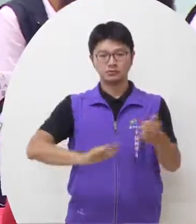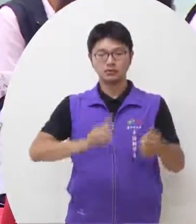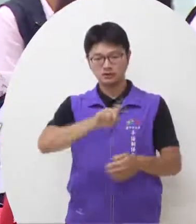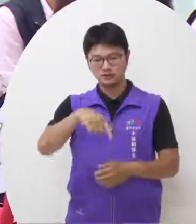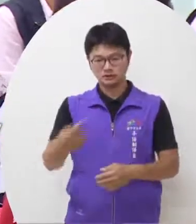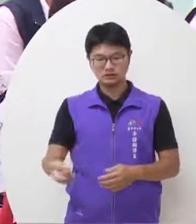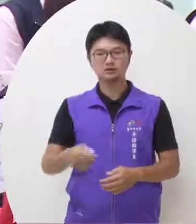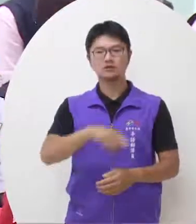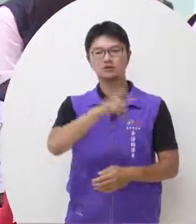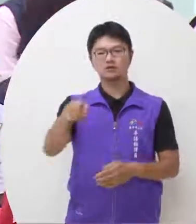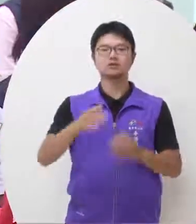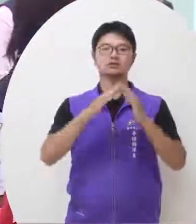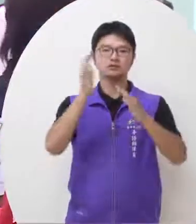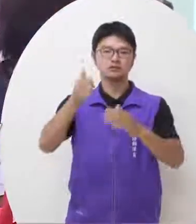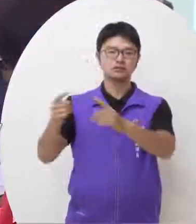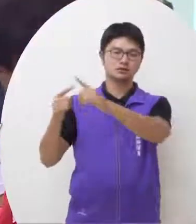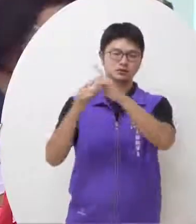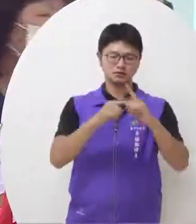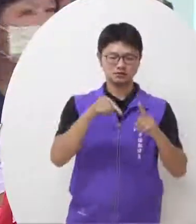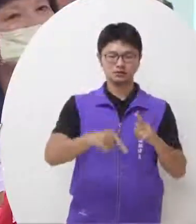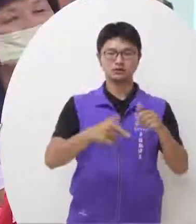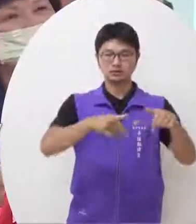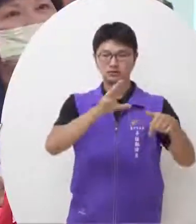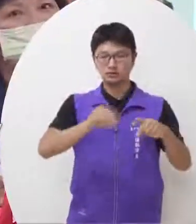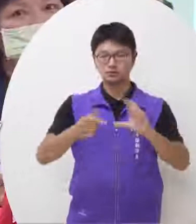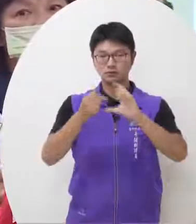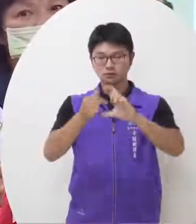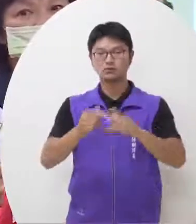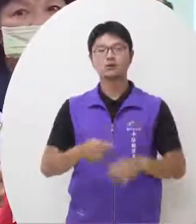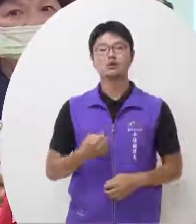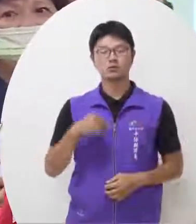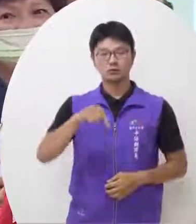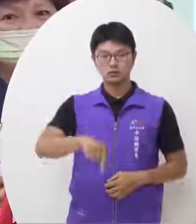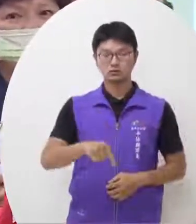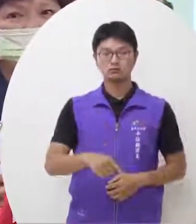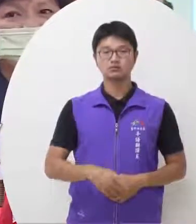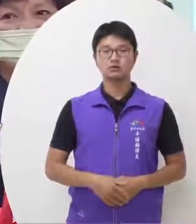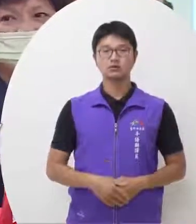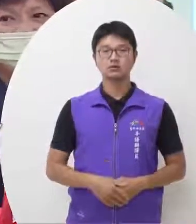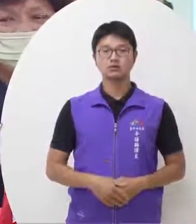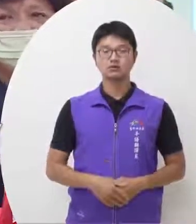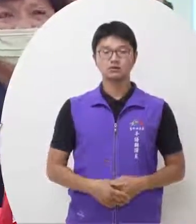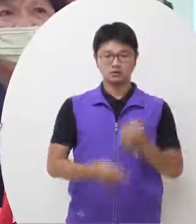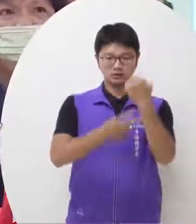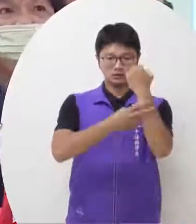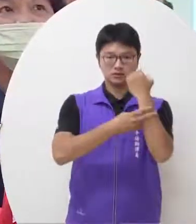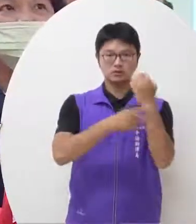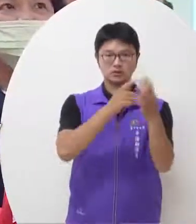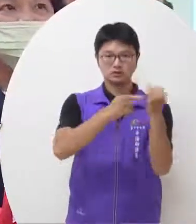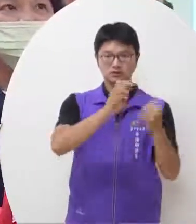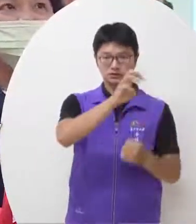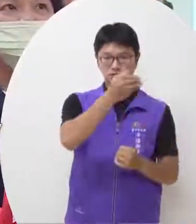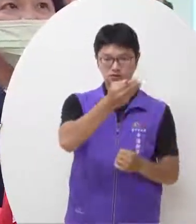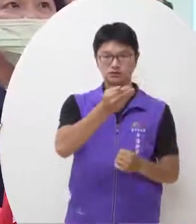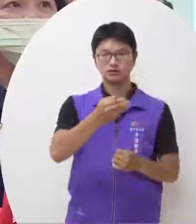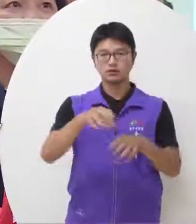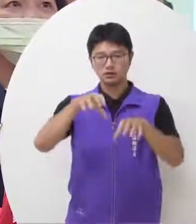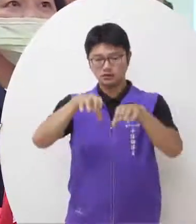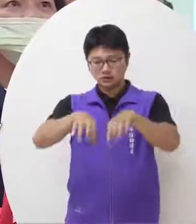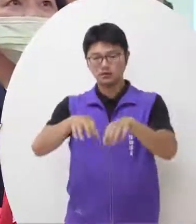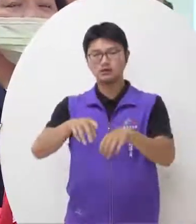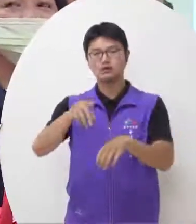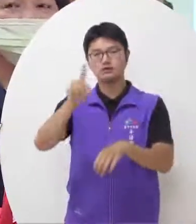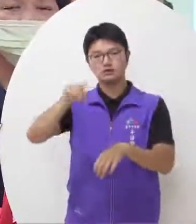那刚刚区长在介绍西屯区39个里1006个邻人口数已经到达